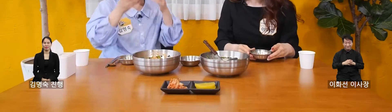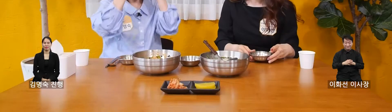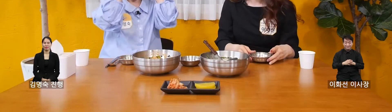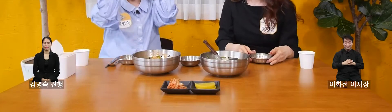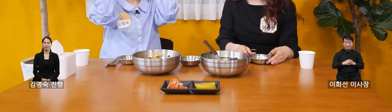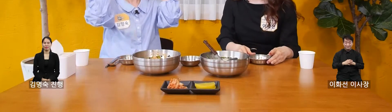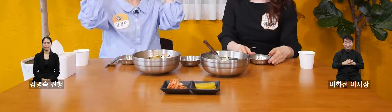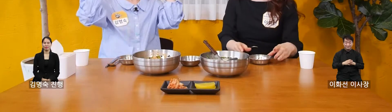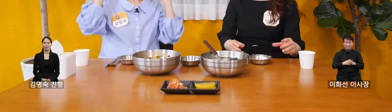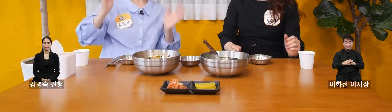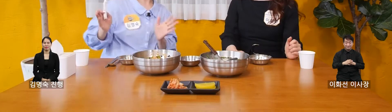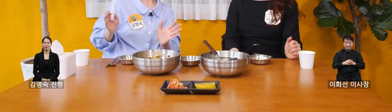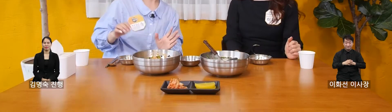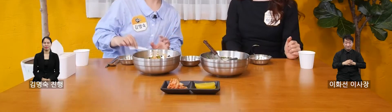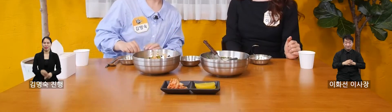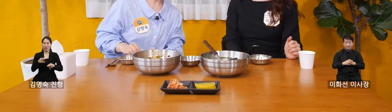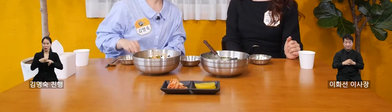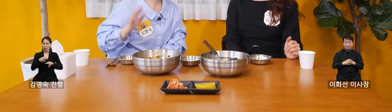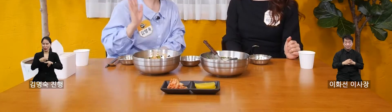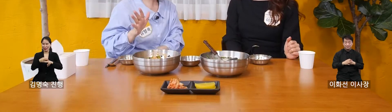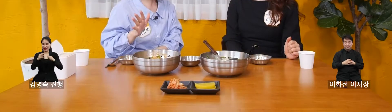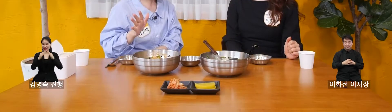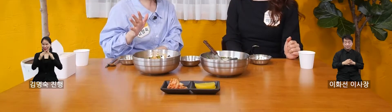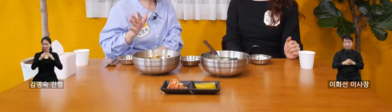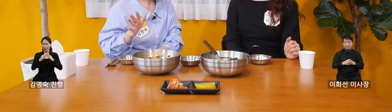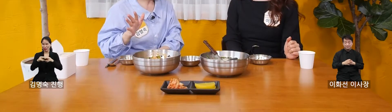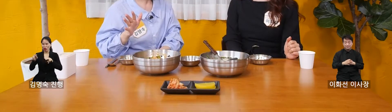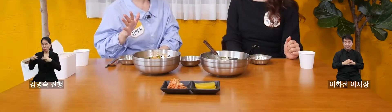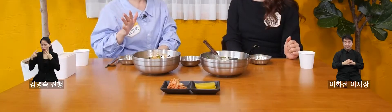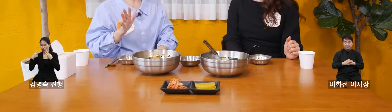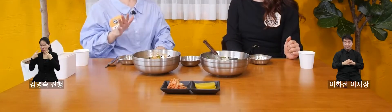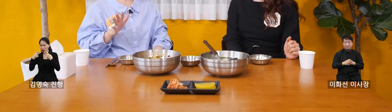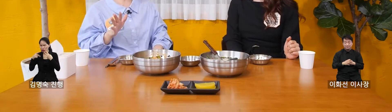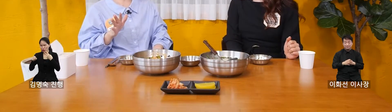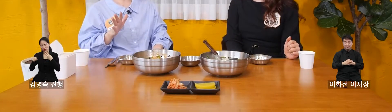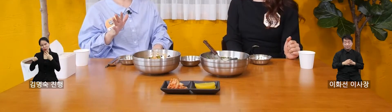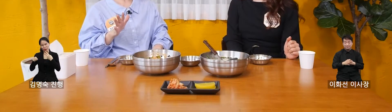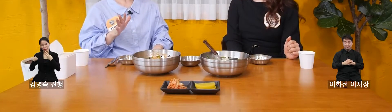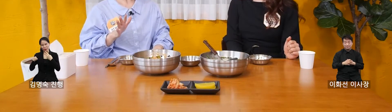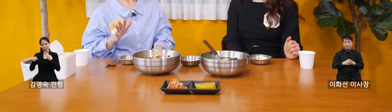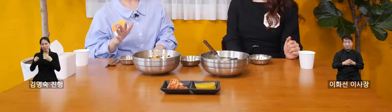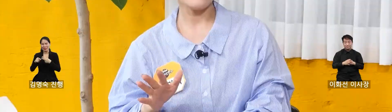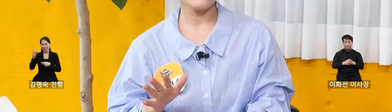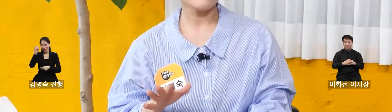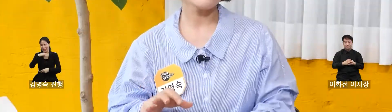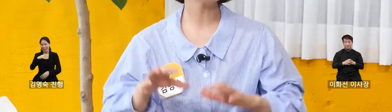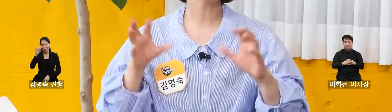오, 돈가스 집에 국수라 해서 네.